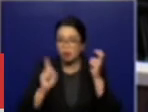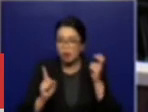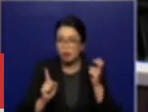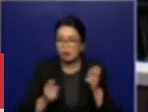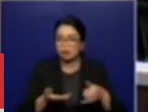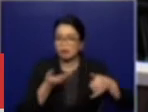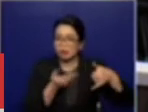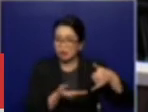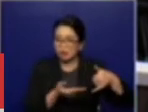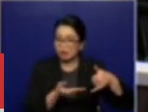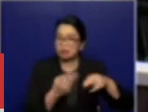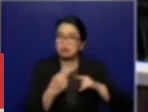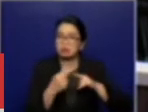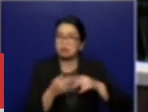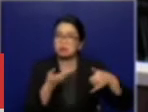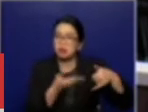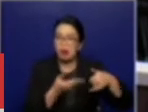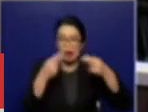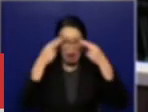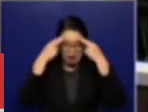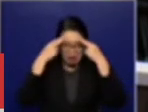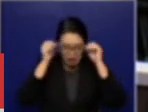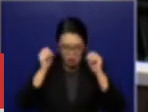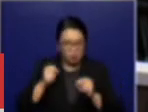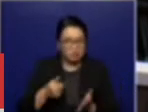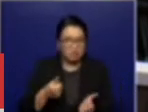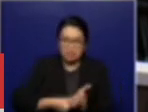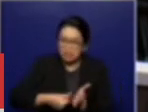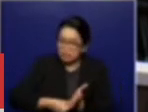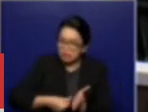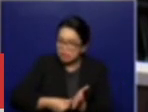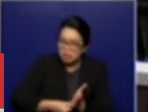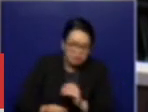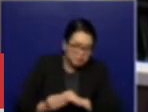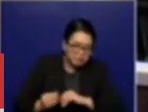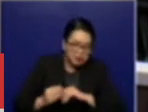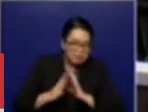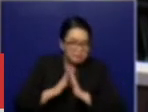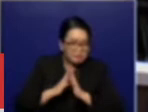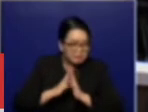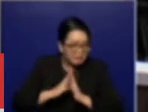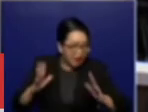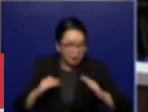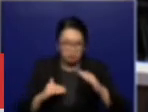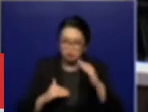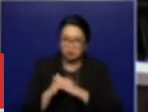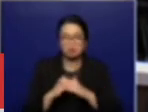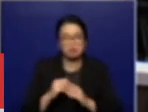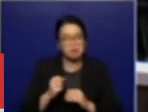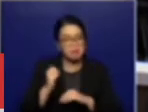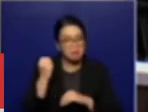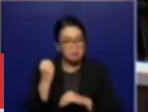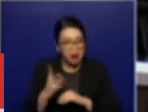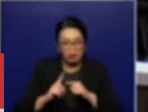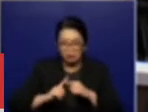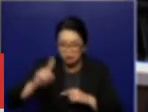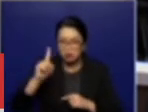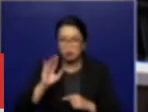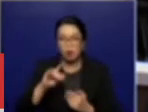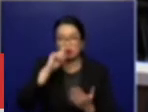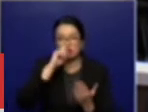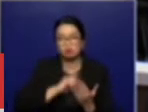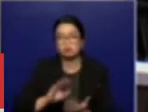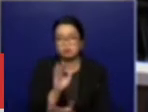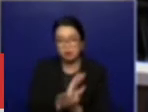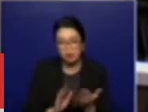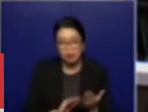ตั้งฉายาว่าท่านเป็นนายกที่ก่อนนี้มากที่สุดในประวัติศาสตร์ชาติไทยแต่ท่านประธานที่เคารพครับ